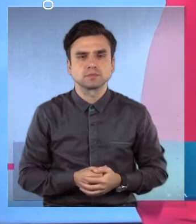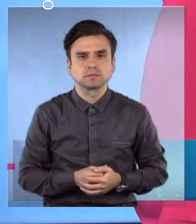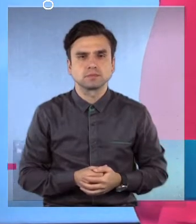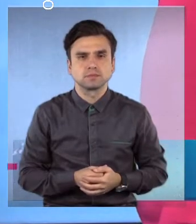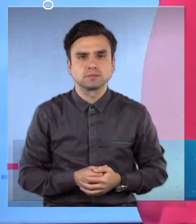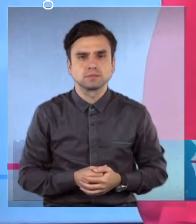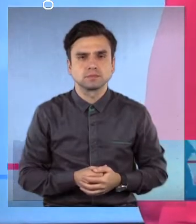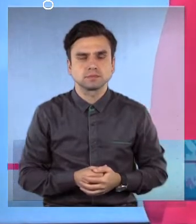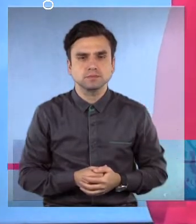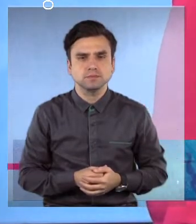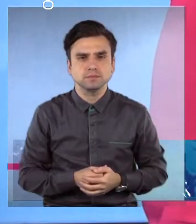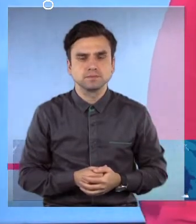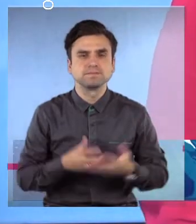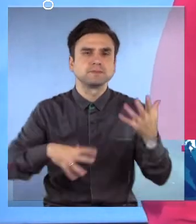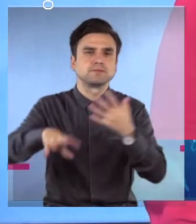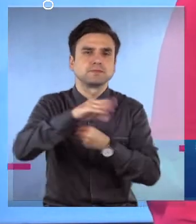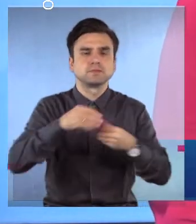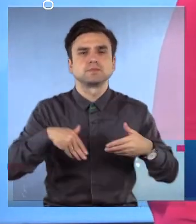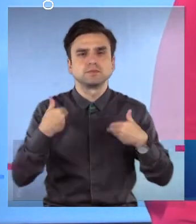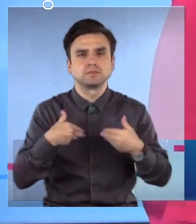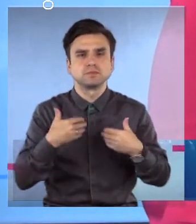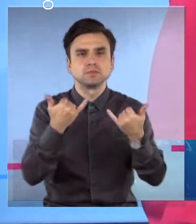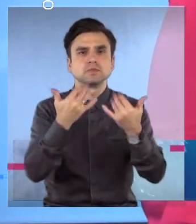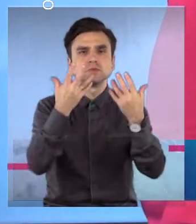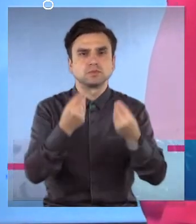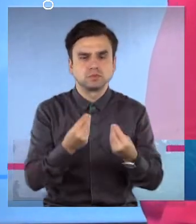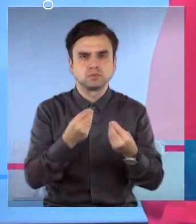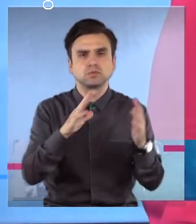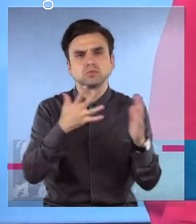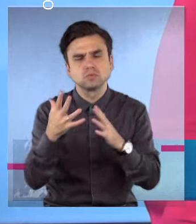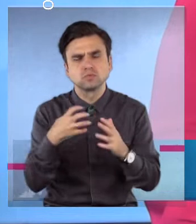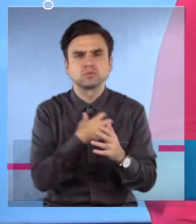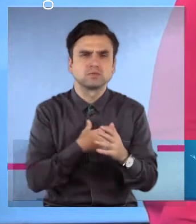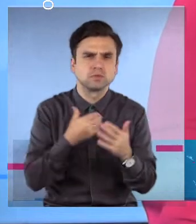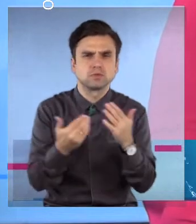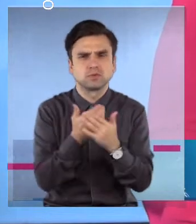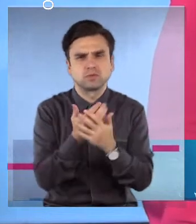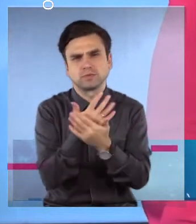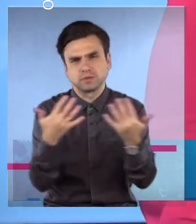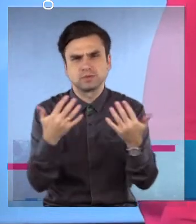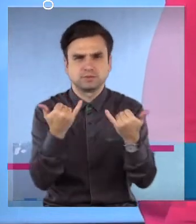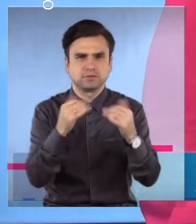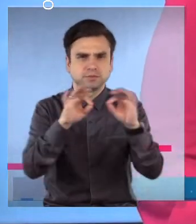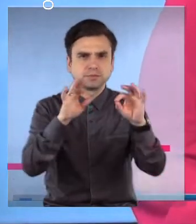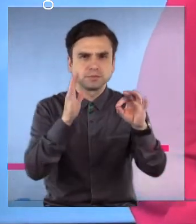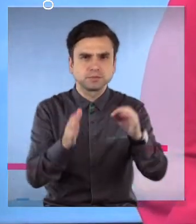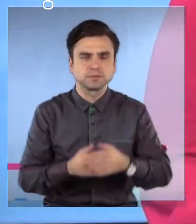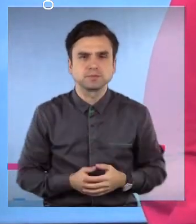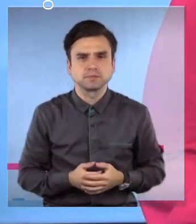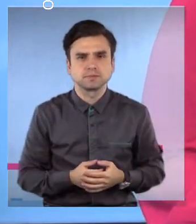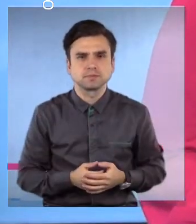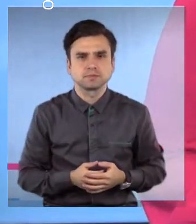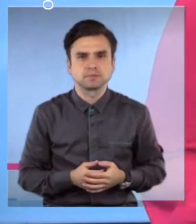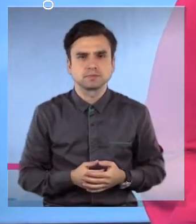Мої вітання усім. Порція актуальних новин про події цього дня від журналістів першого міського. У студії працює Наталя